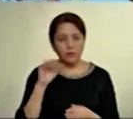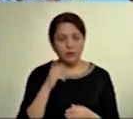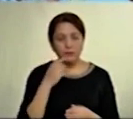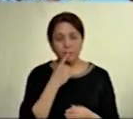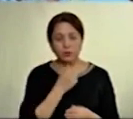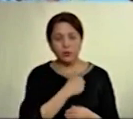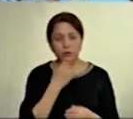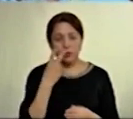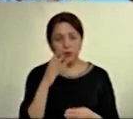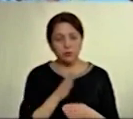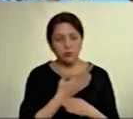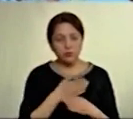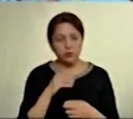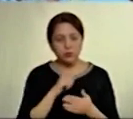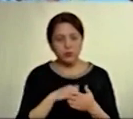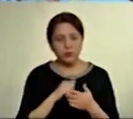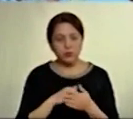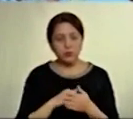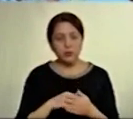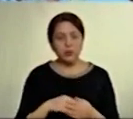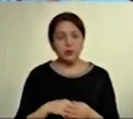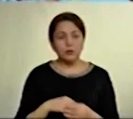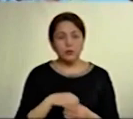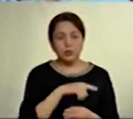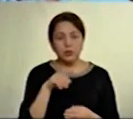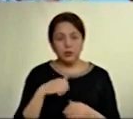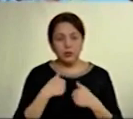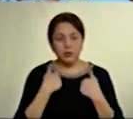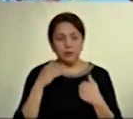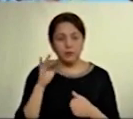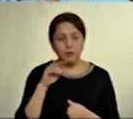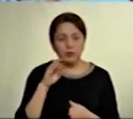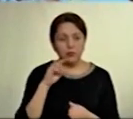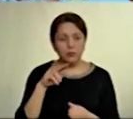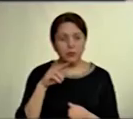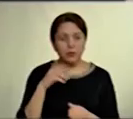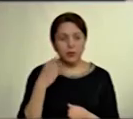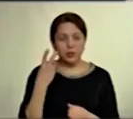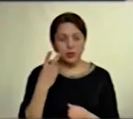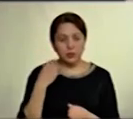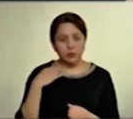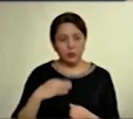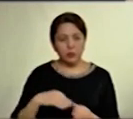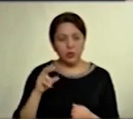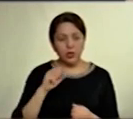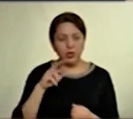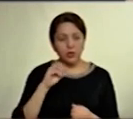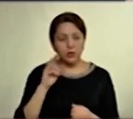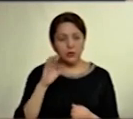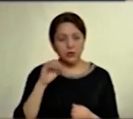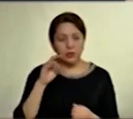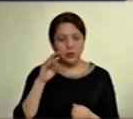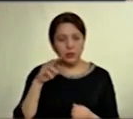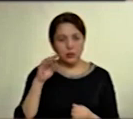tezkor suvorilarning harakati natijasida, ya'ni Filip II'ning o'g'li Aleksandr I tomonidan